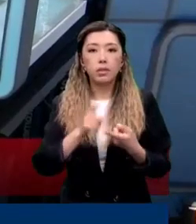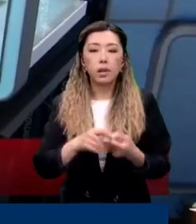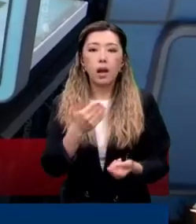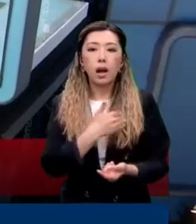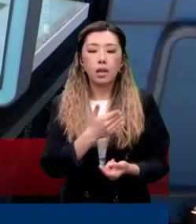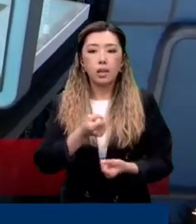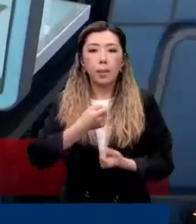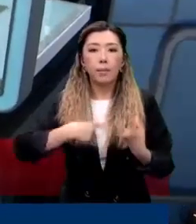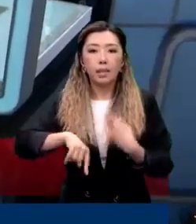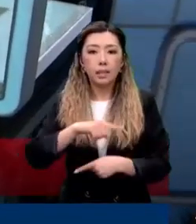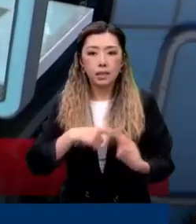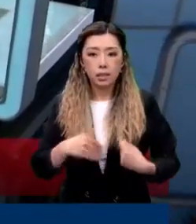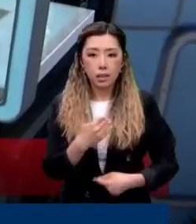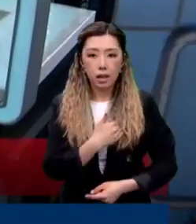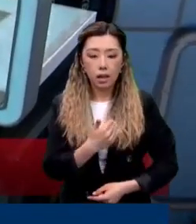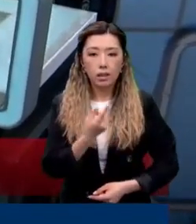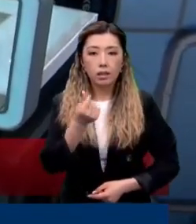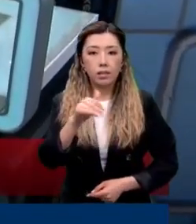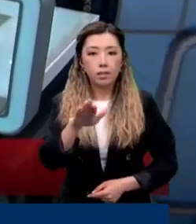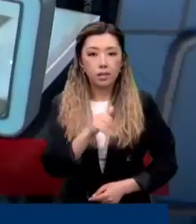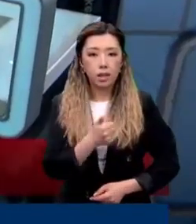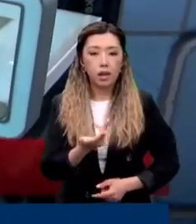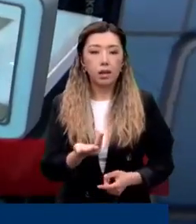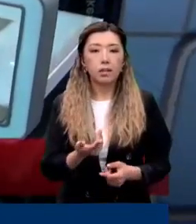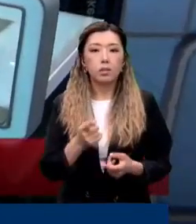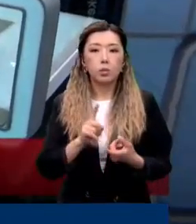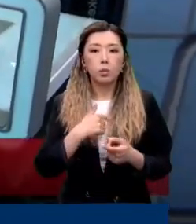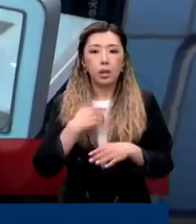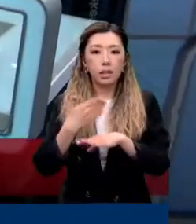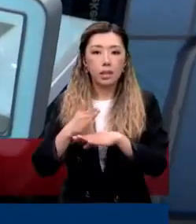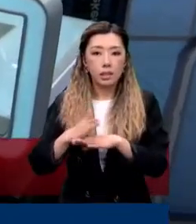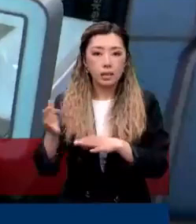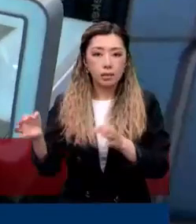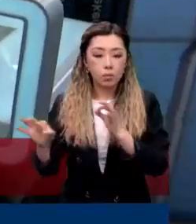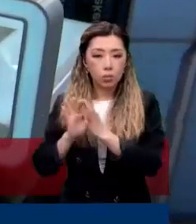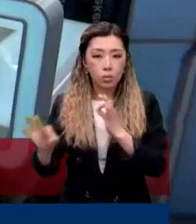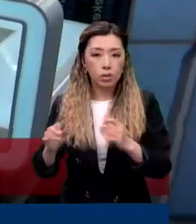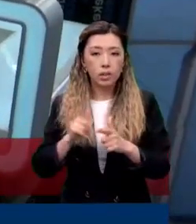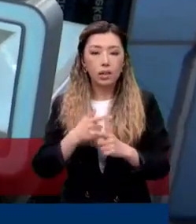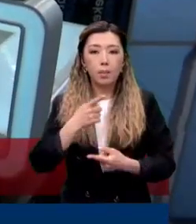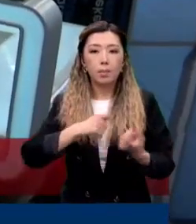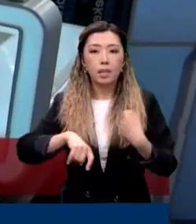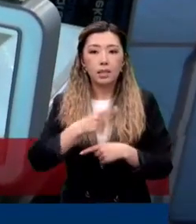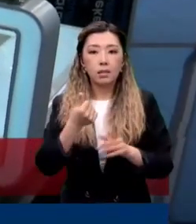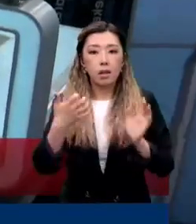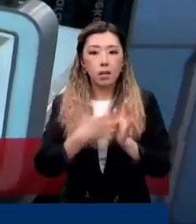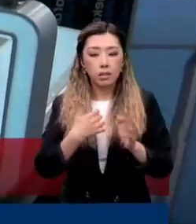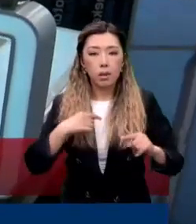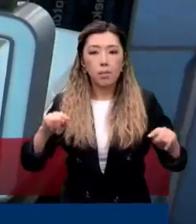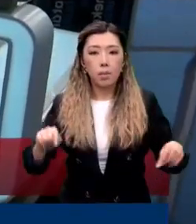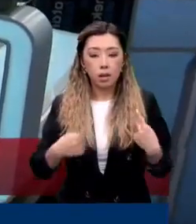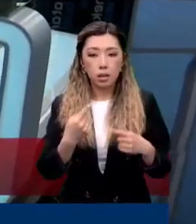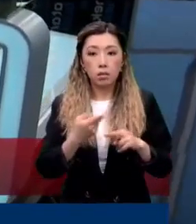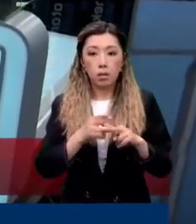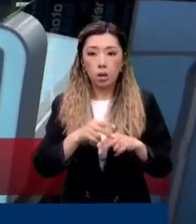оборотку получить, или там на погашение кредитов, или там на стартапы и так далее. То есть эти моменты мы тоже не рассматриваем. Дело в